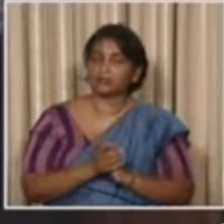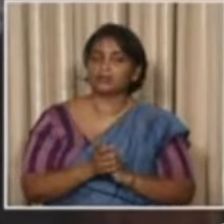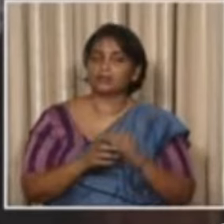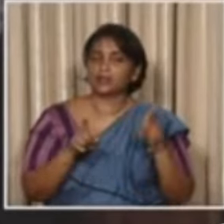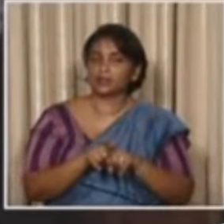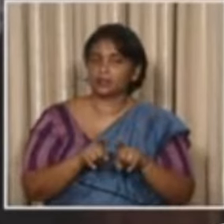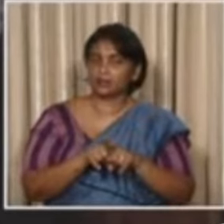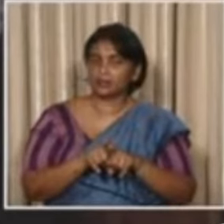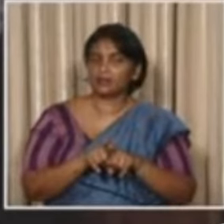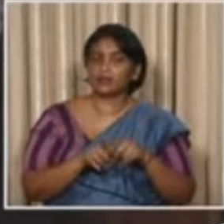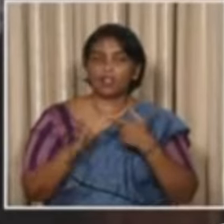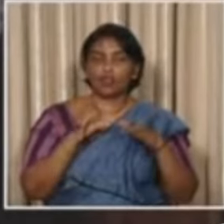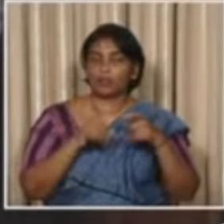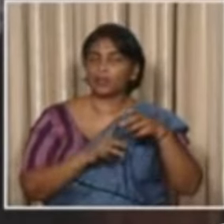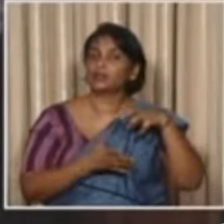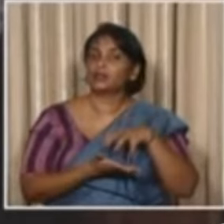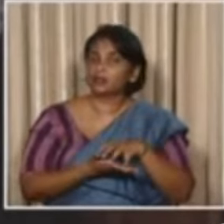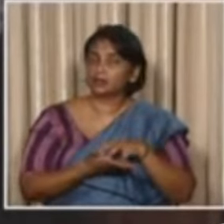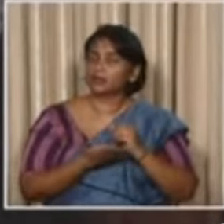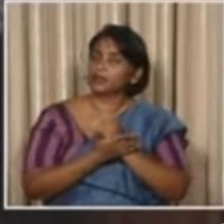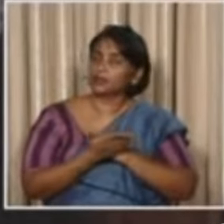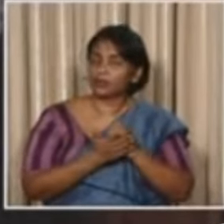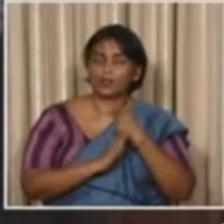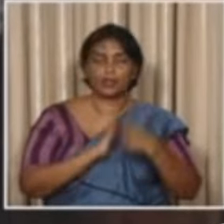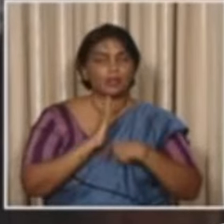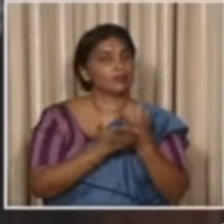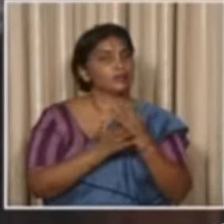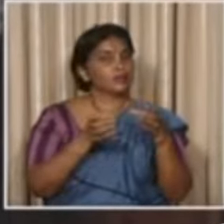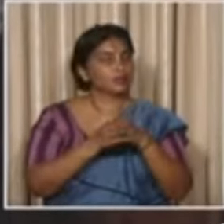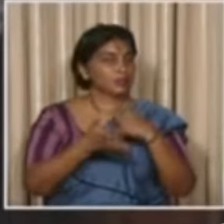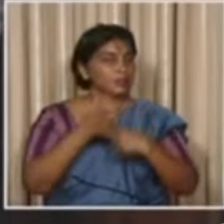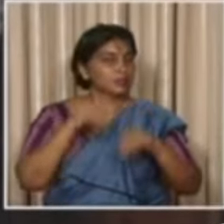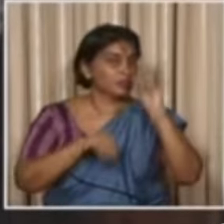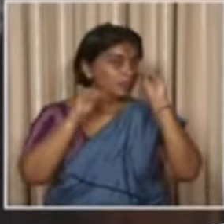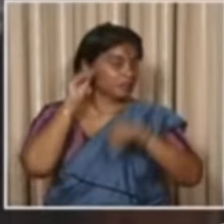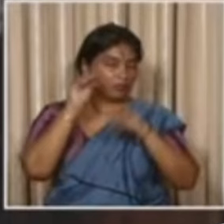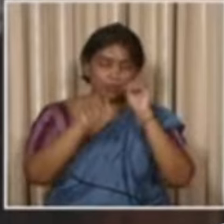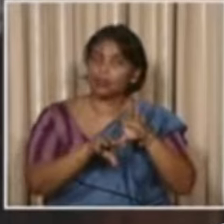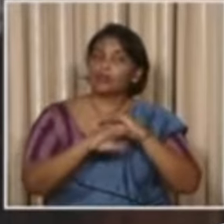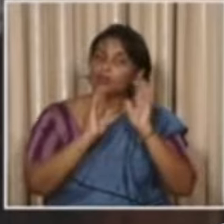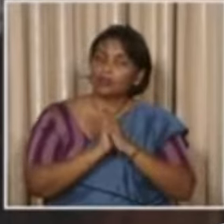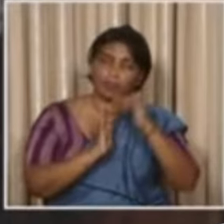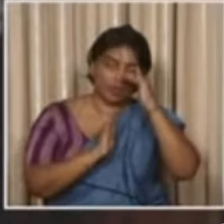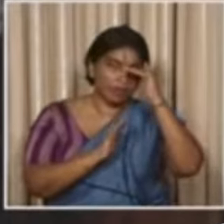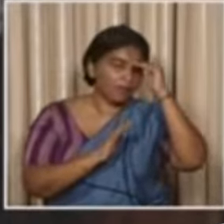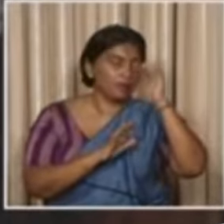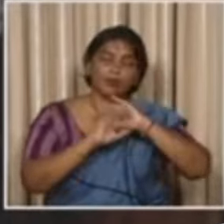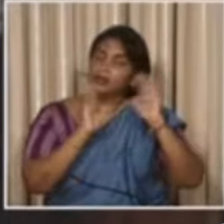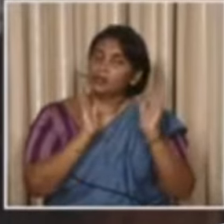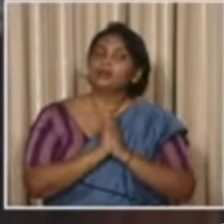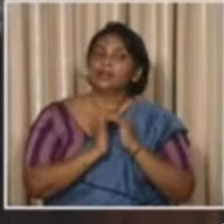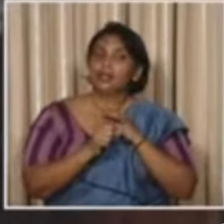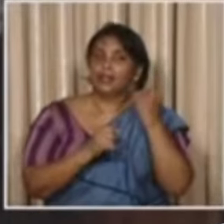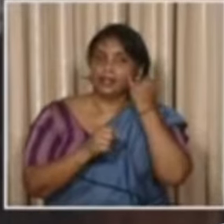වගේම අනුරාධපුර දිස්ත්‍රික්කයේ සමස්ත ශ්‍රී ලංකා පොදුජන පෙරමුණට ඡන්දය දුන්න සියලු දෙනාටත් අපේ නායකවරුන්ටත් ඒ වගේම